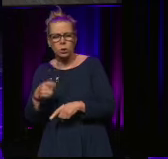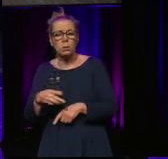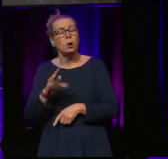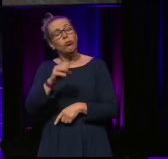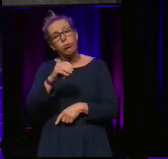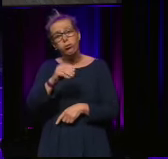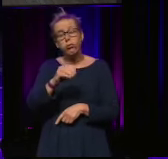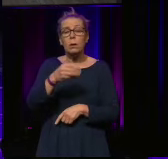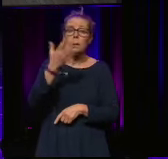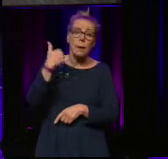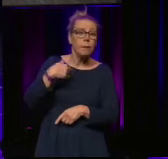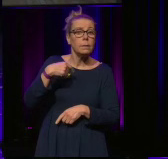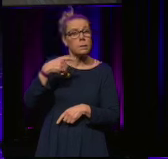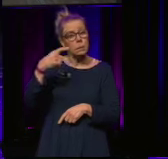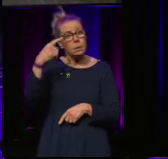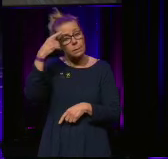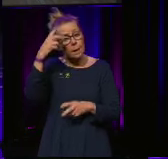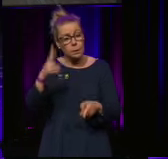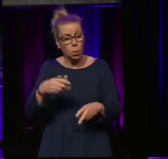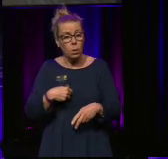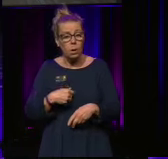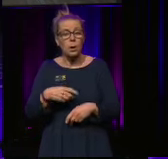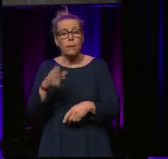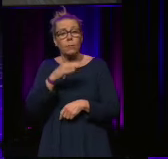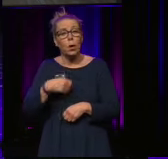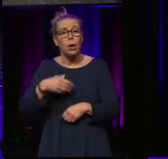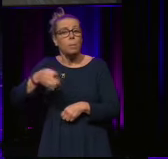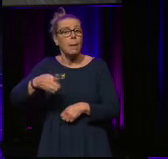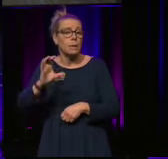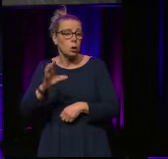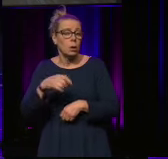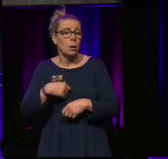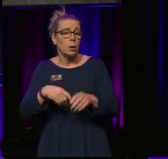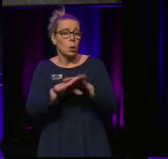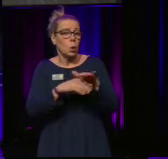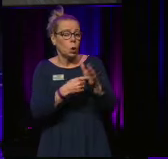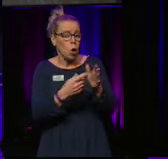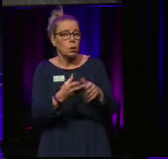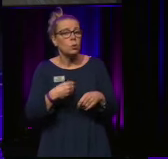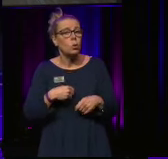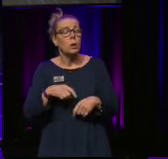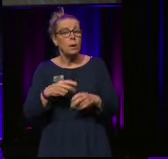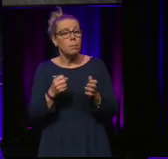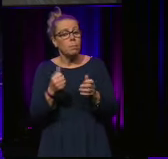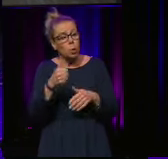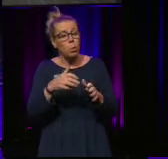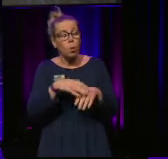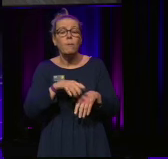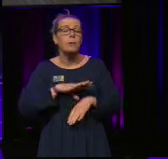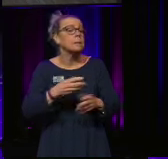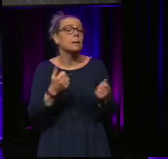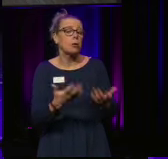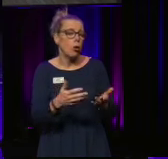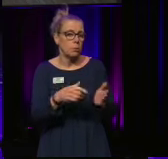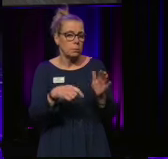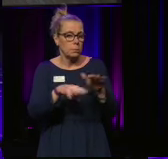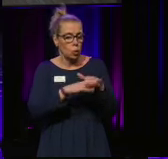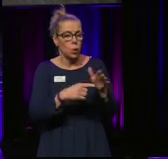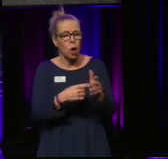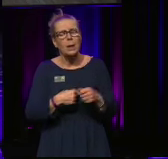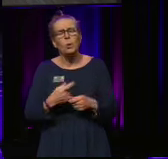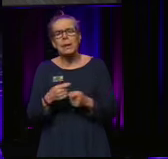sig. Frågan om public service diskuteras inte riktigt lika mycket vad gäller grundlagsändringar, och det beror ju på att den inte finns i grundlagen idag, precis som du säger. Sen är det lite